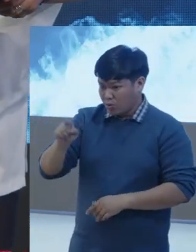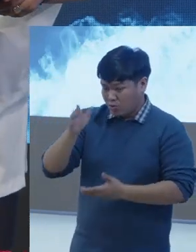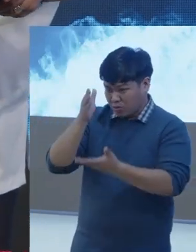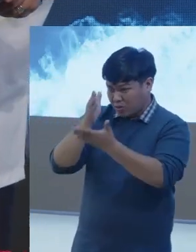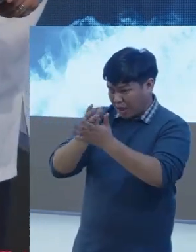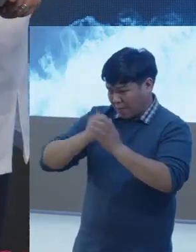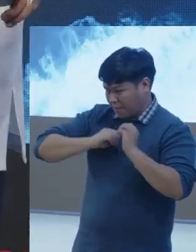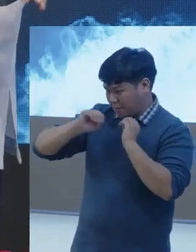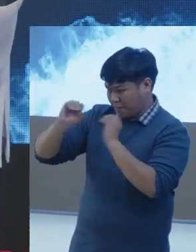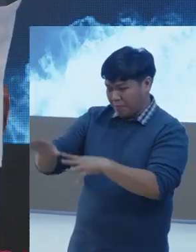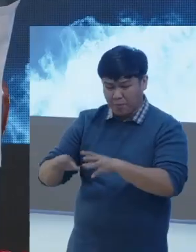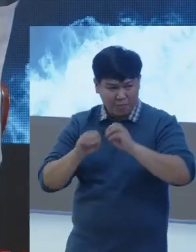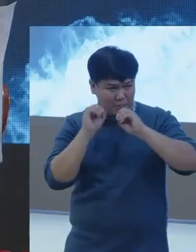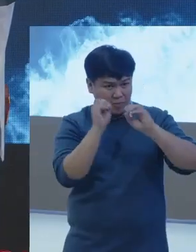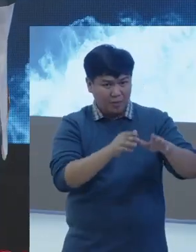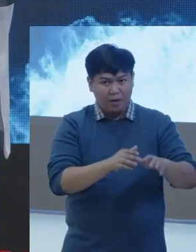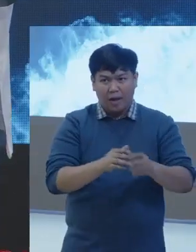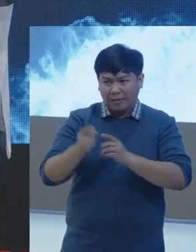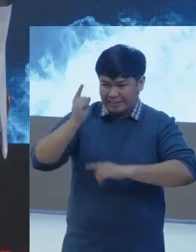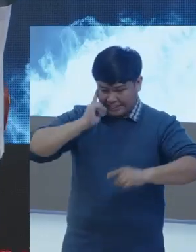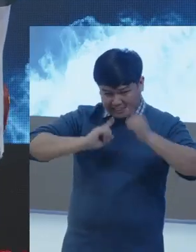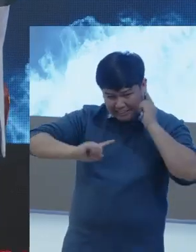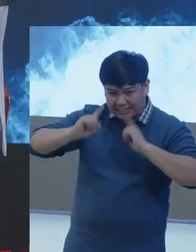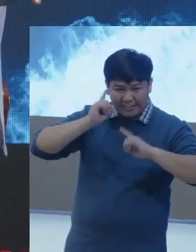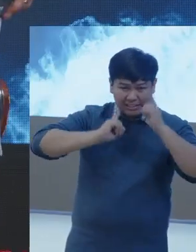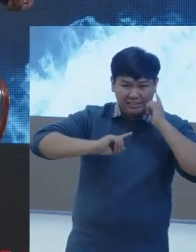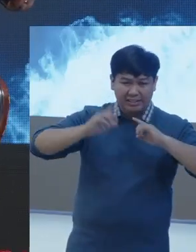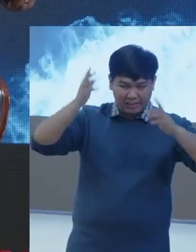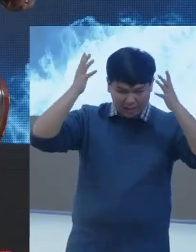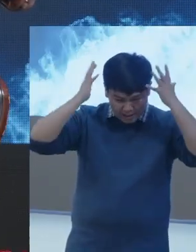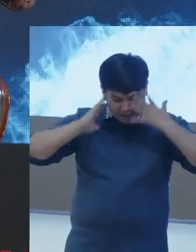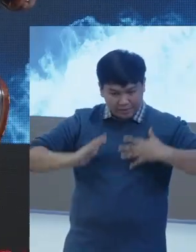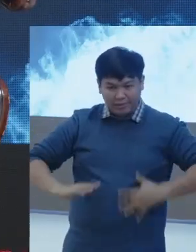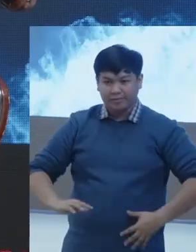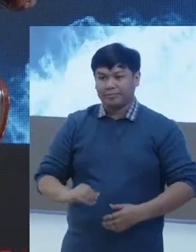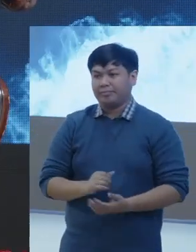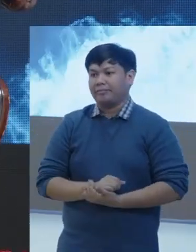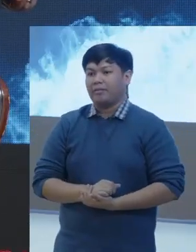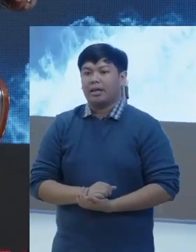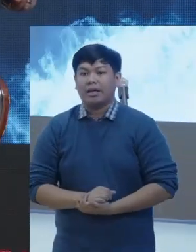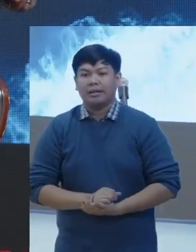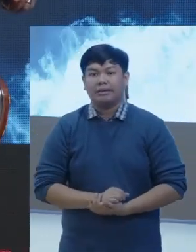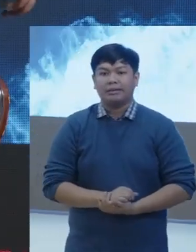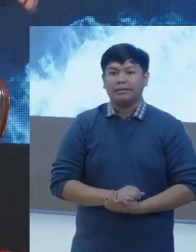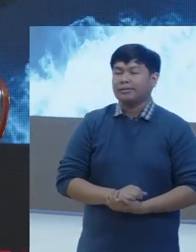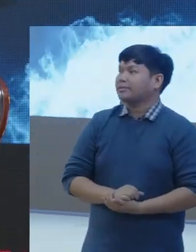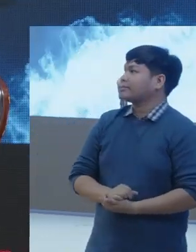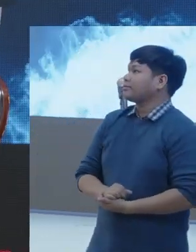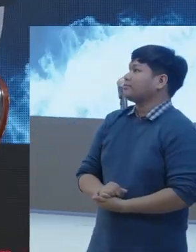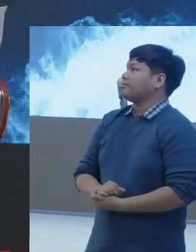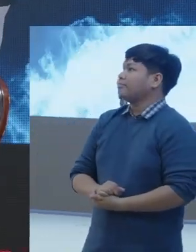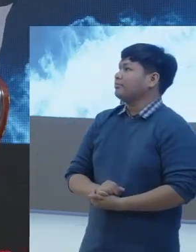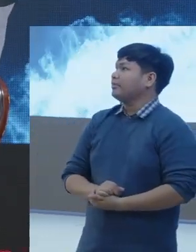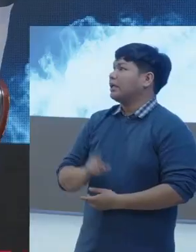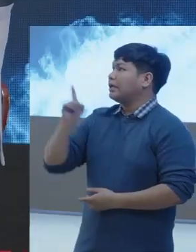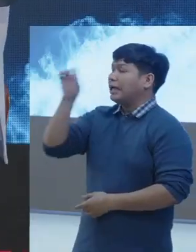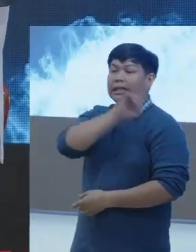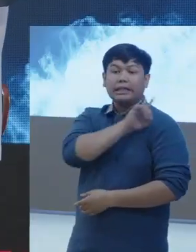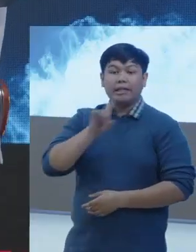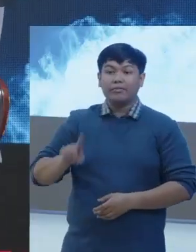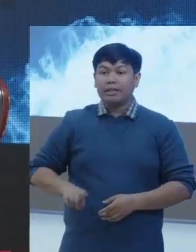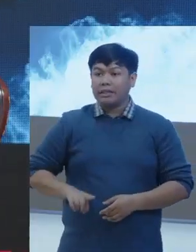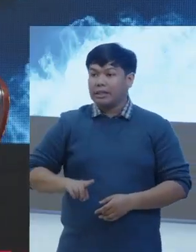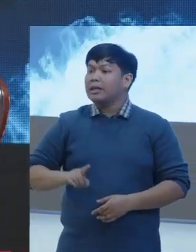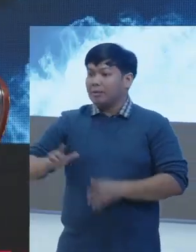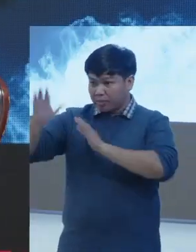before Abner. And King David followed the bier. Namatay po yung kanyang kaibigan na si Abner at sila ay nagluluksa.